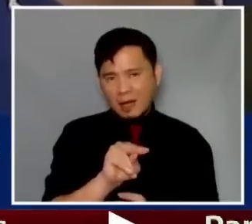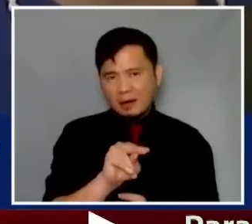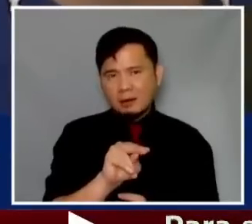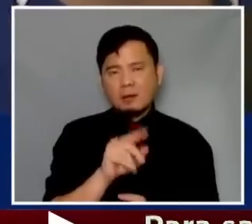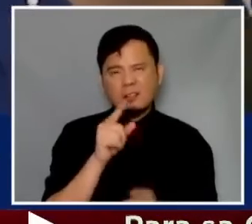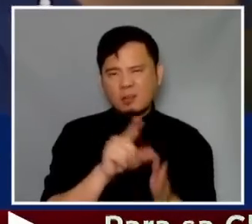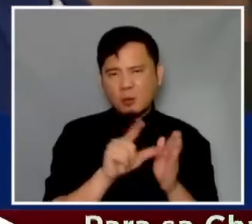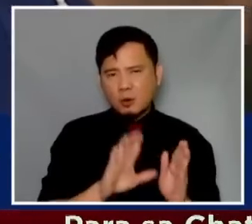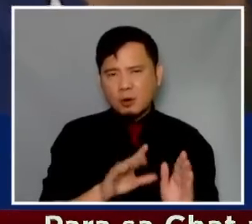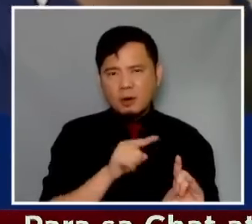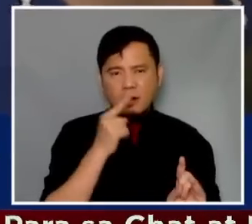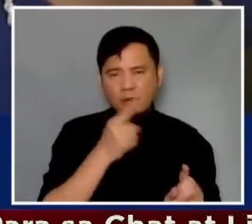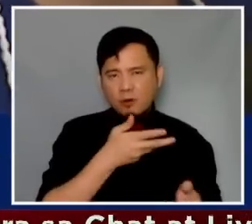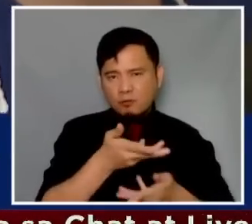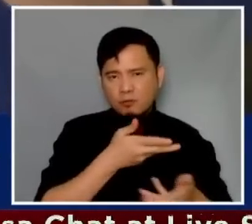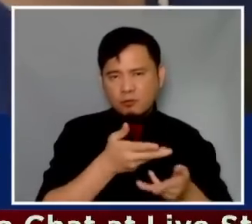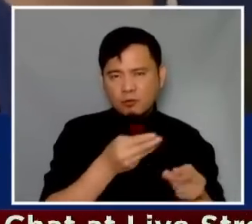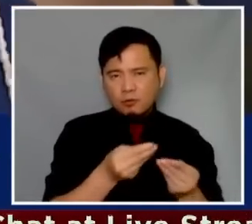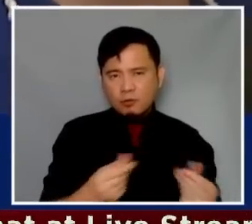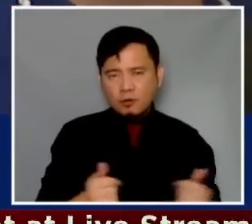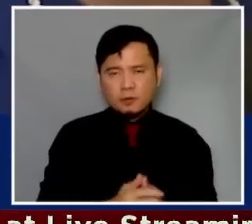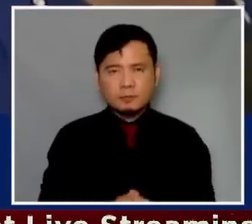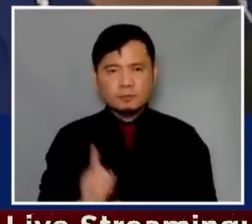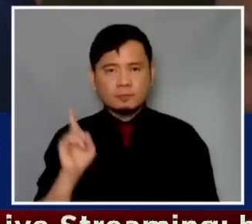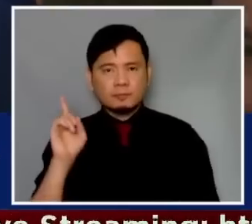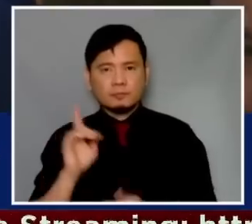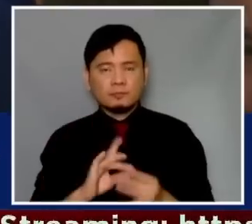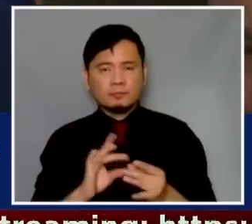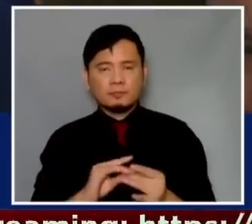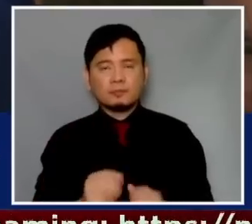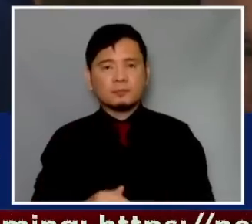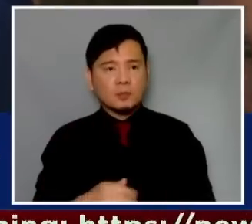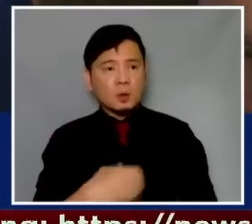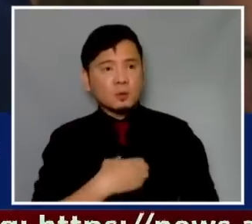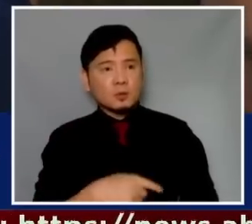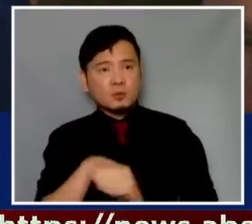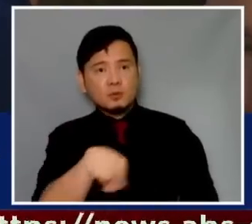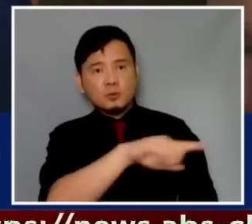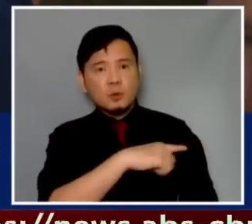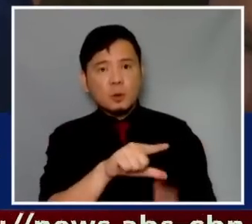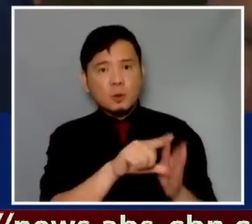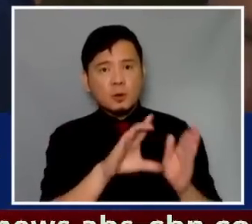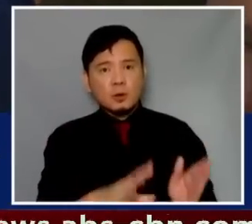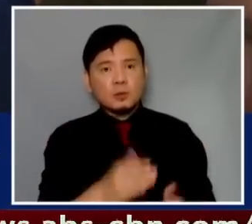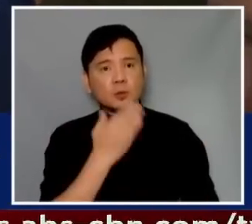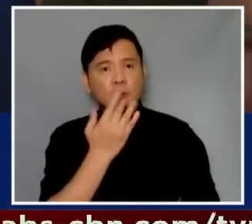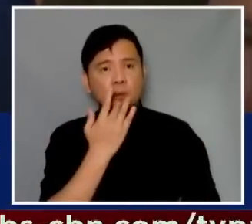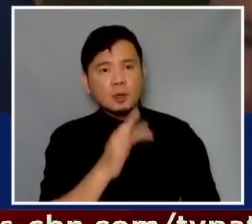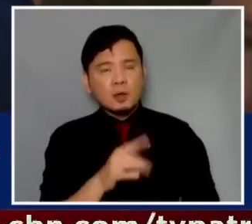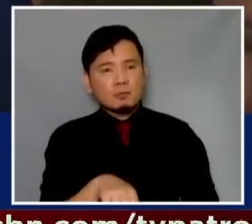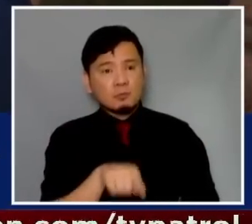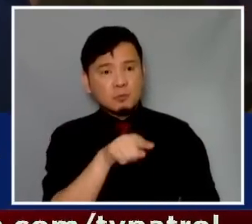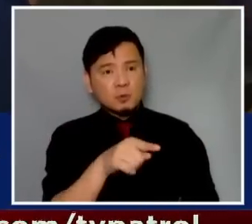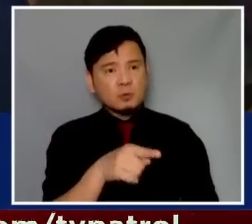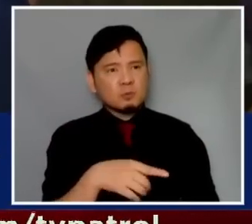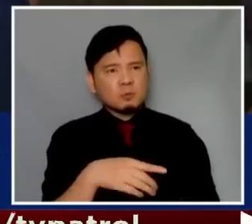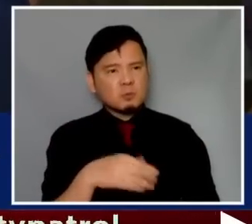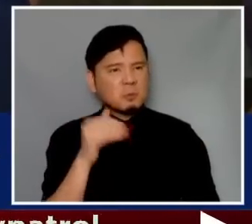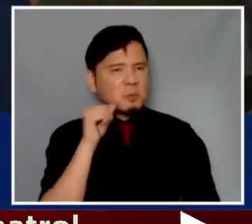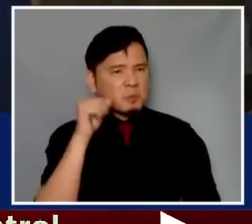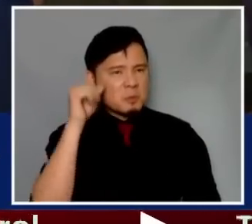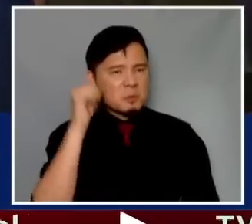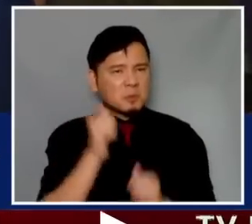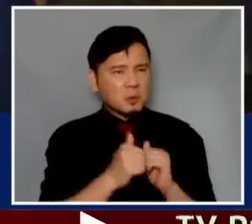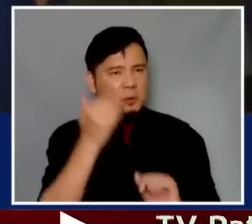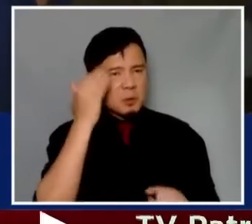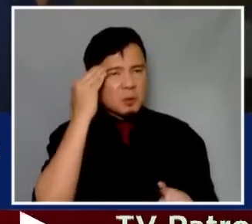Hindi nila matutulungan yung mga taga-Manila. And I wish them good luck. Matatanda na sila. Alam na nila ang tama at mali. Katatapos lang na